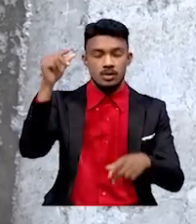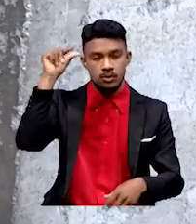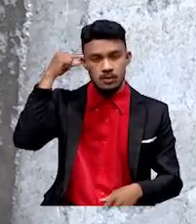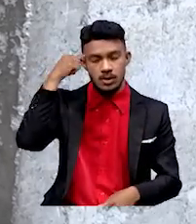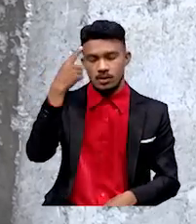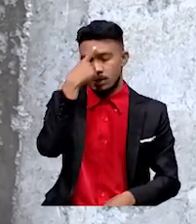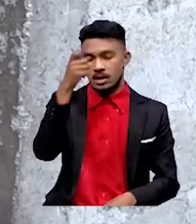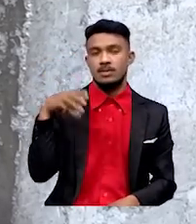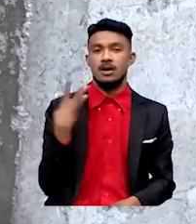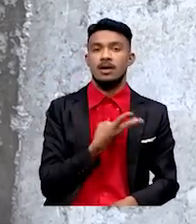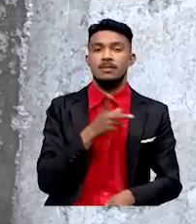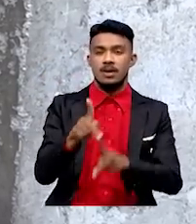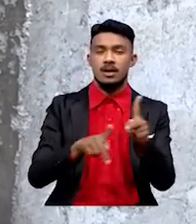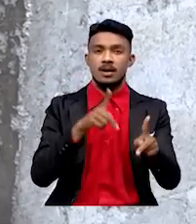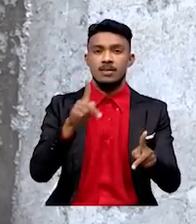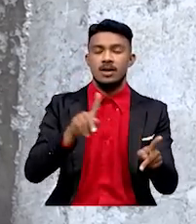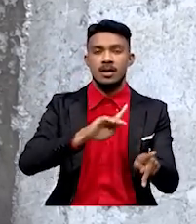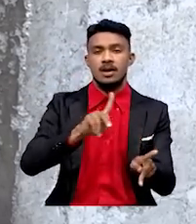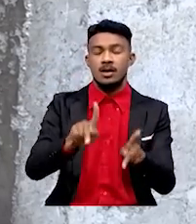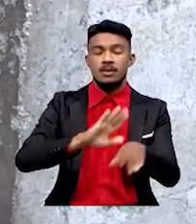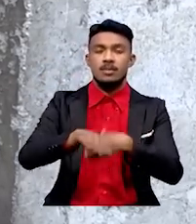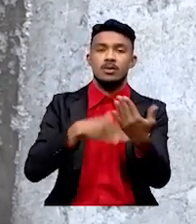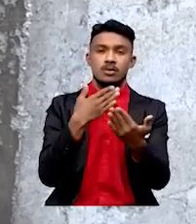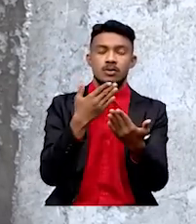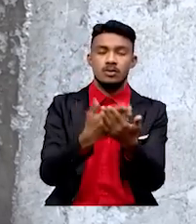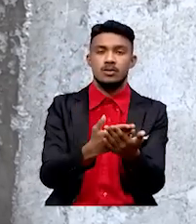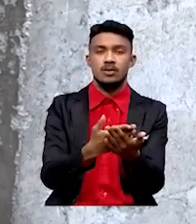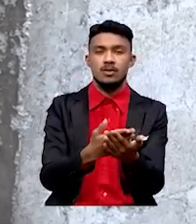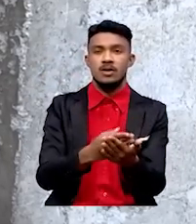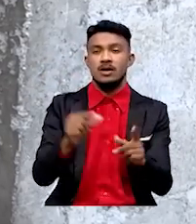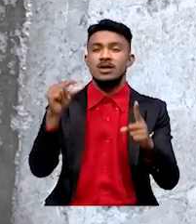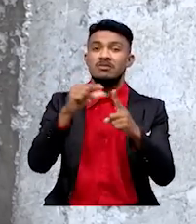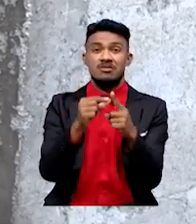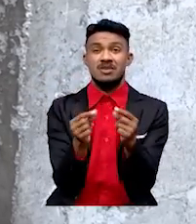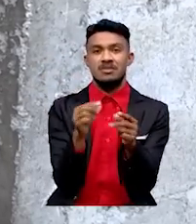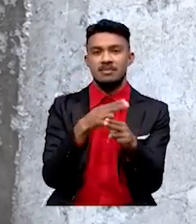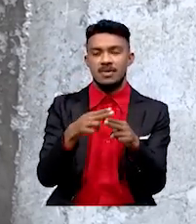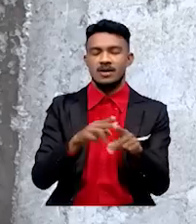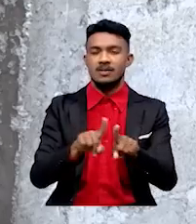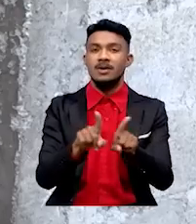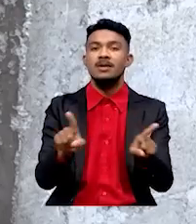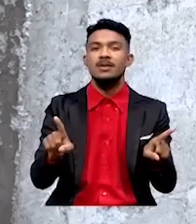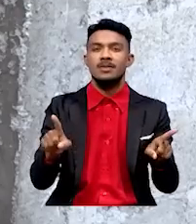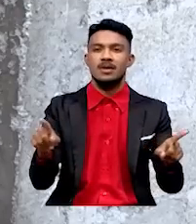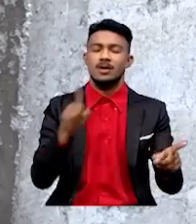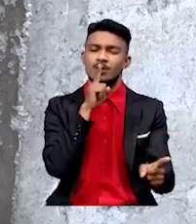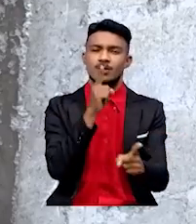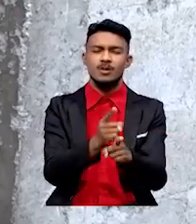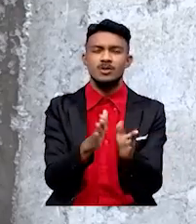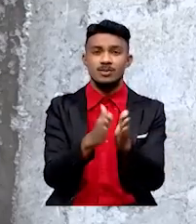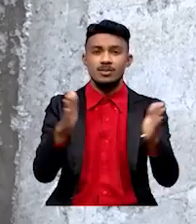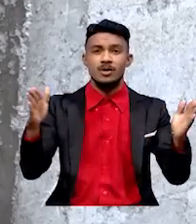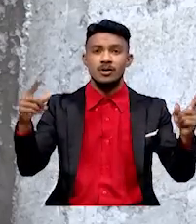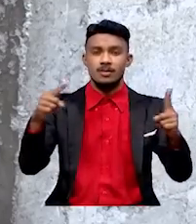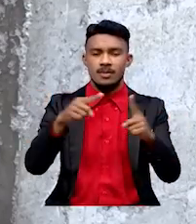povo. Ouvintes no telespectadores, de fone simples, mai be, ni significado bot ba